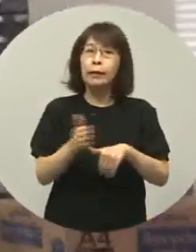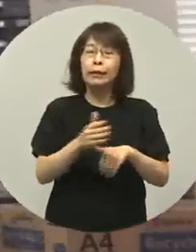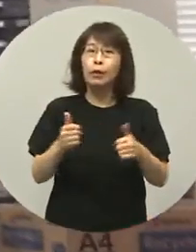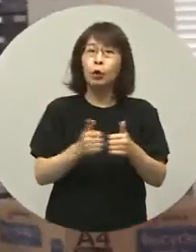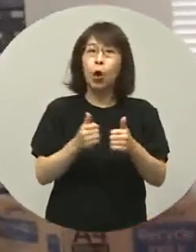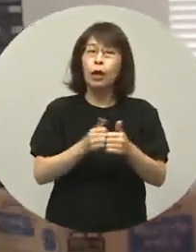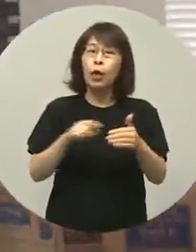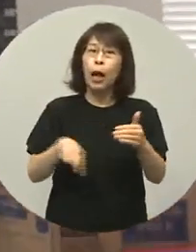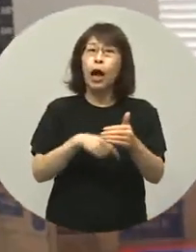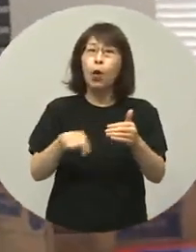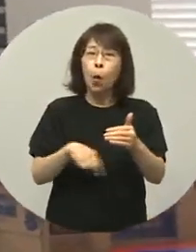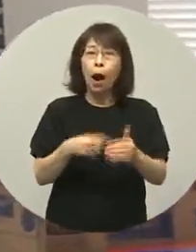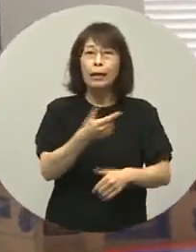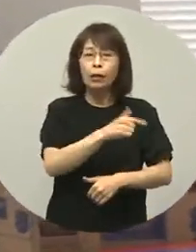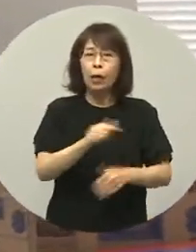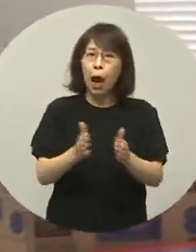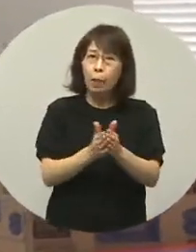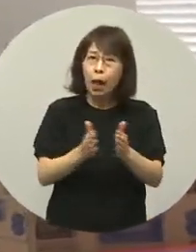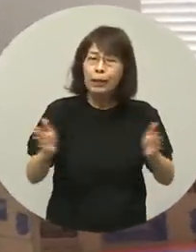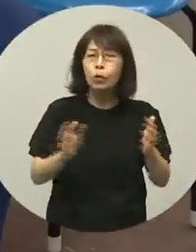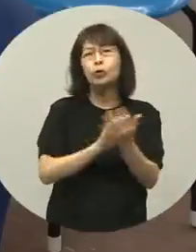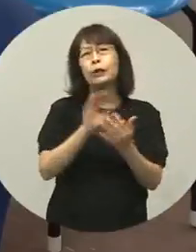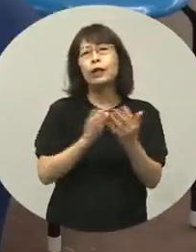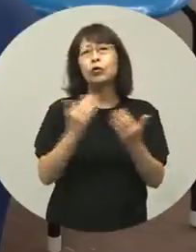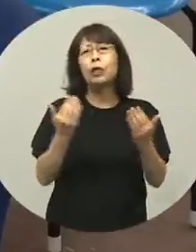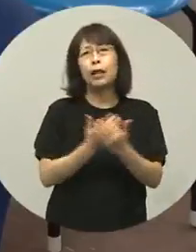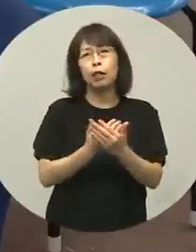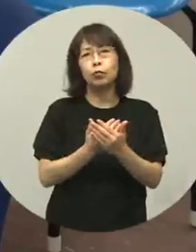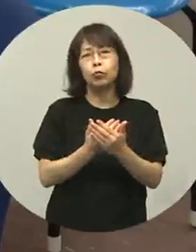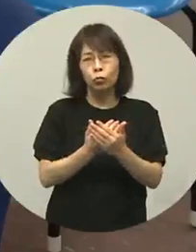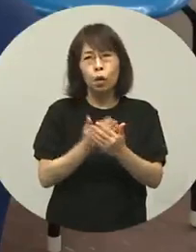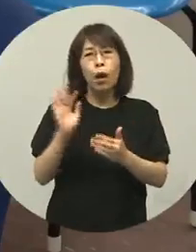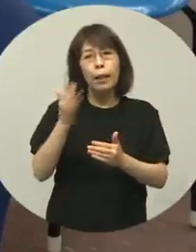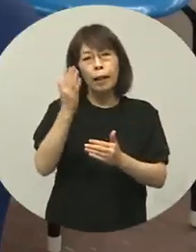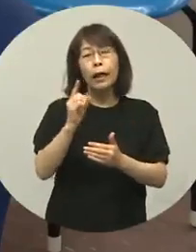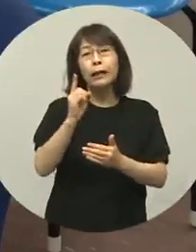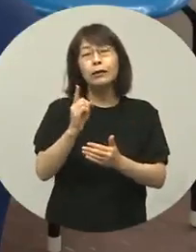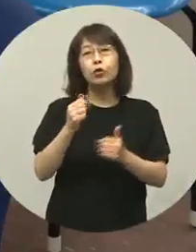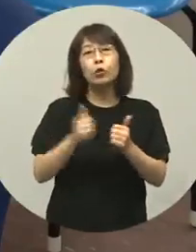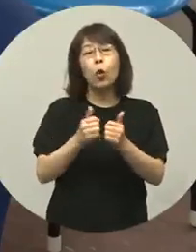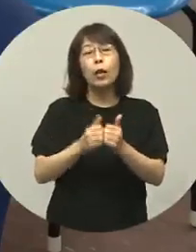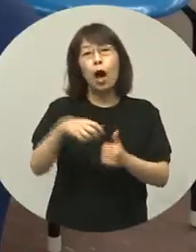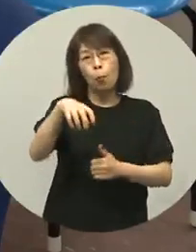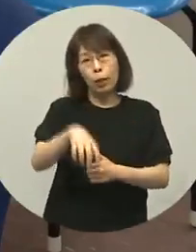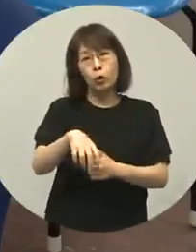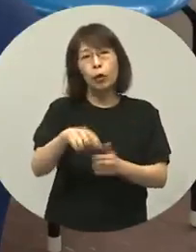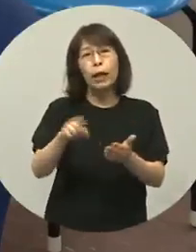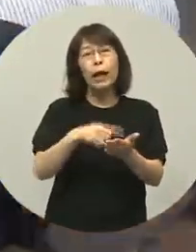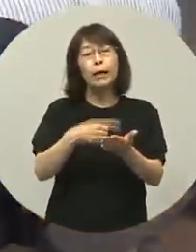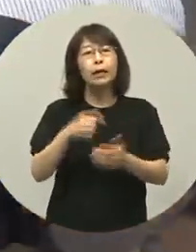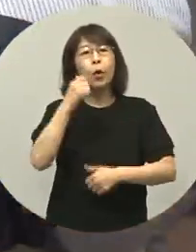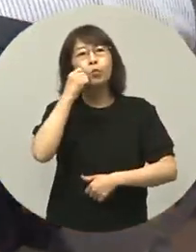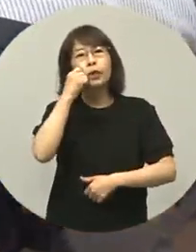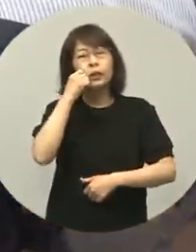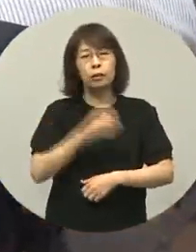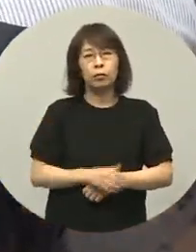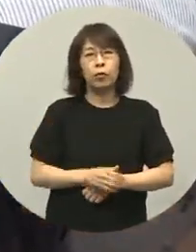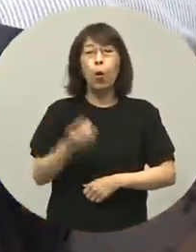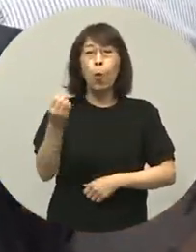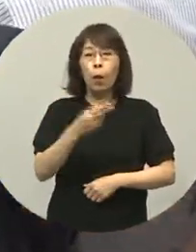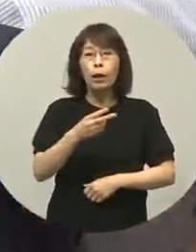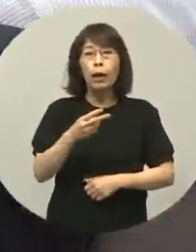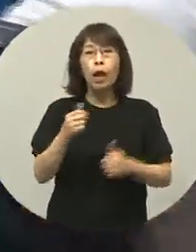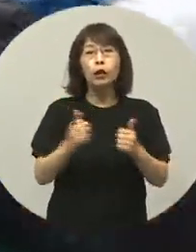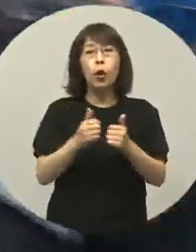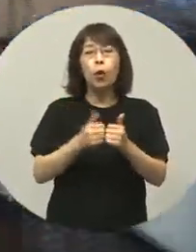のは、いろんな要素を含んでおりまして、なかなか一つの相談機関では対応できないんですとか、どこに相談したらいいかわから